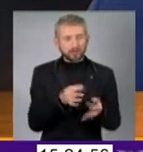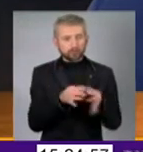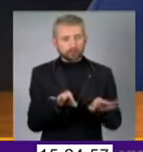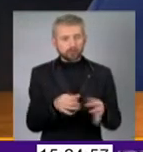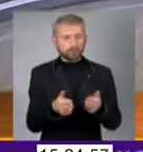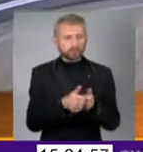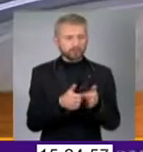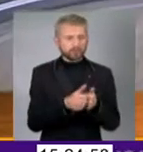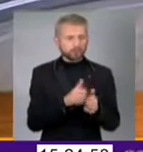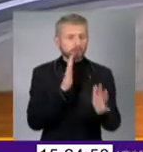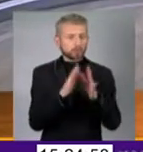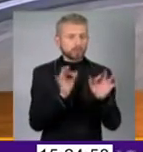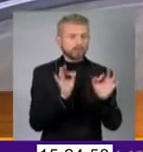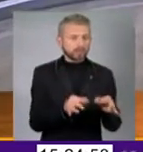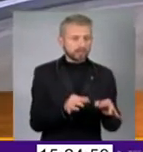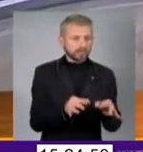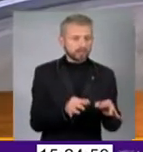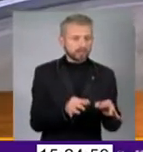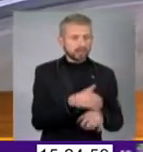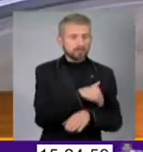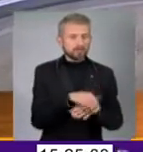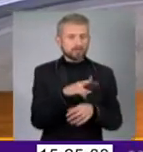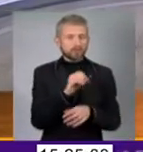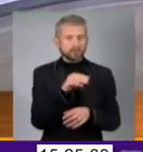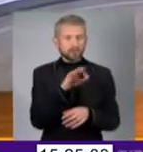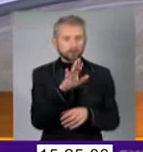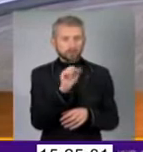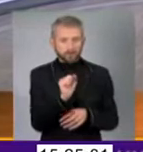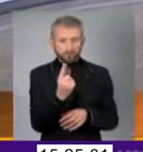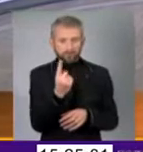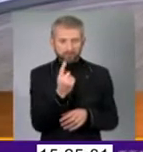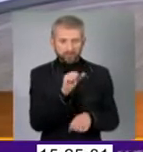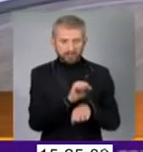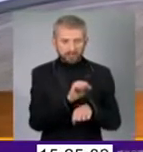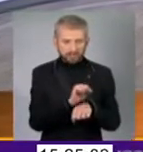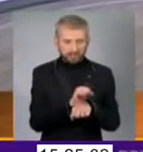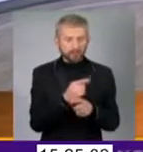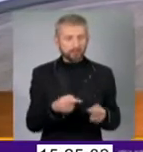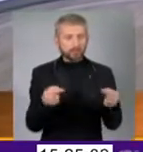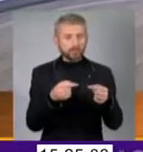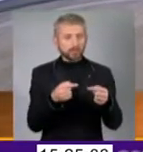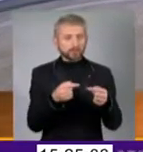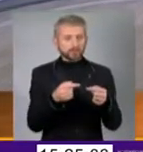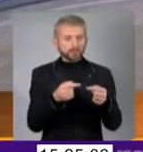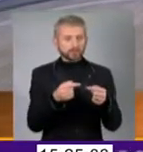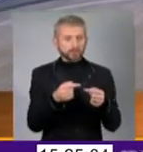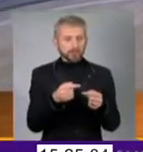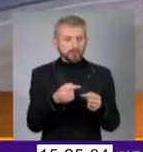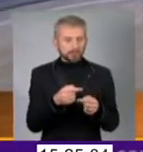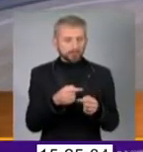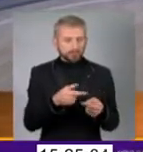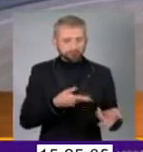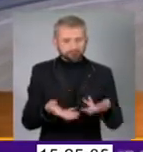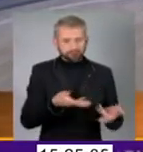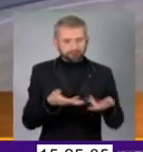районі проспекту Правди, вулиця Межової, це перші станції, відповідно, в більшій доступності для